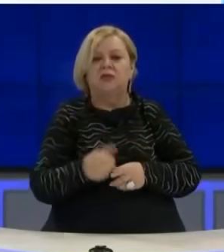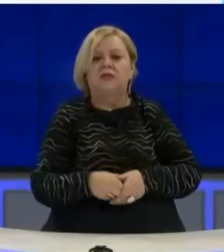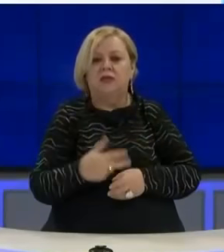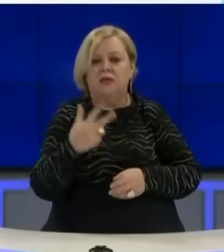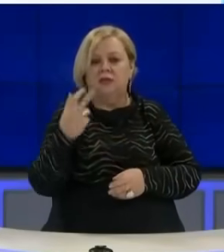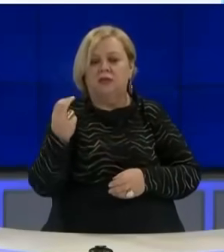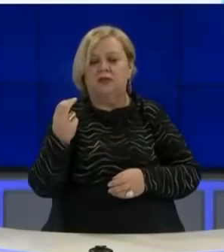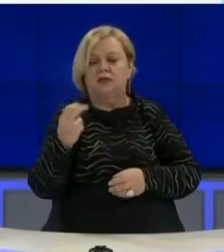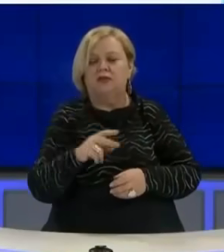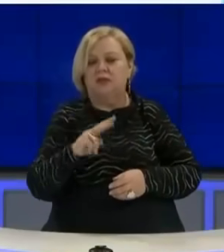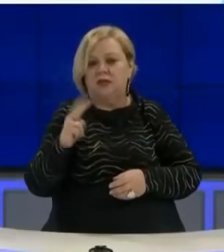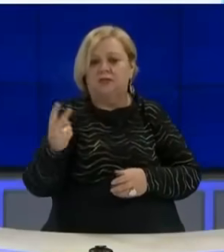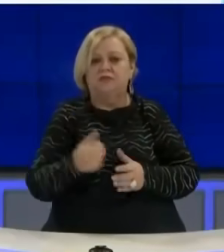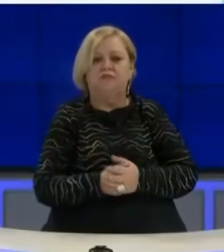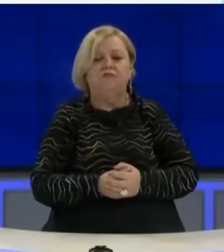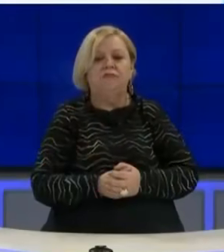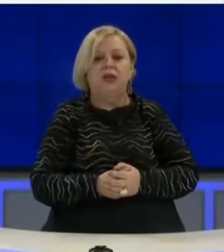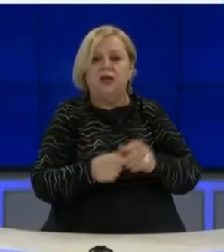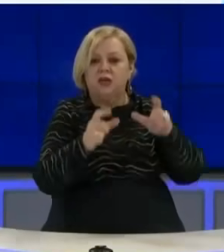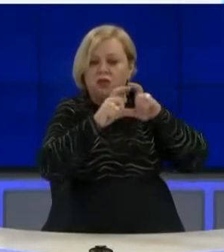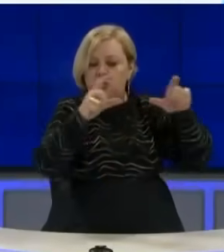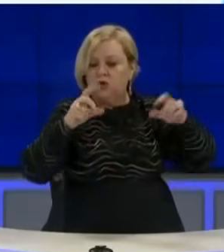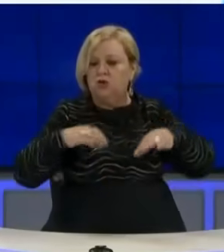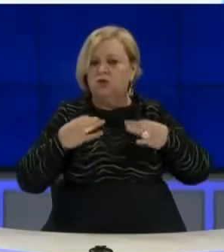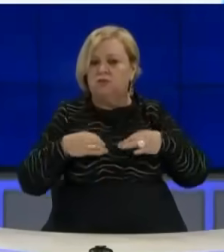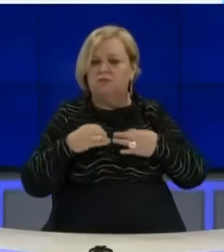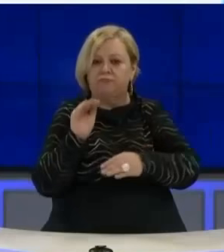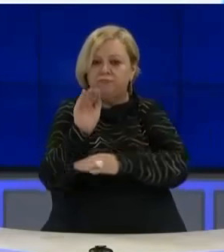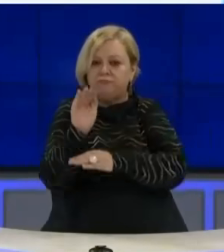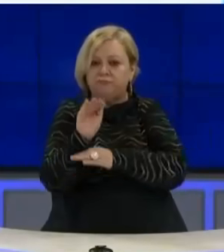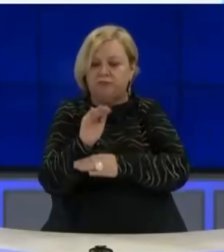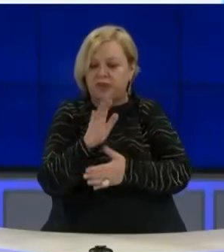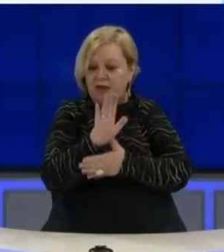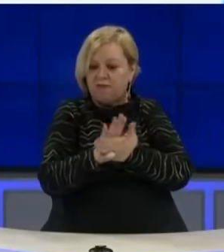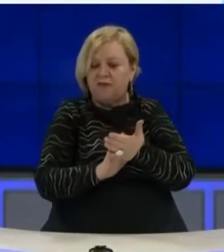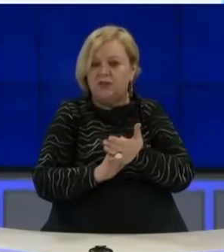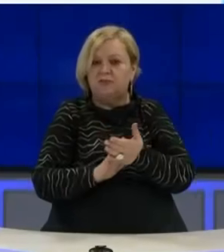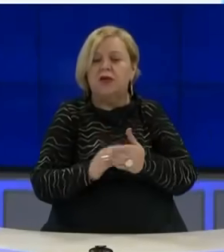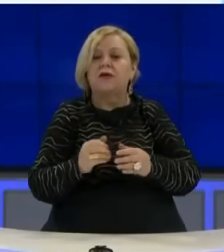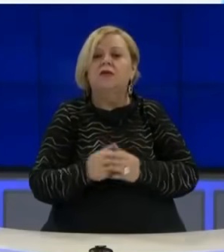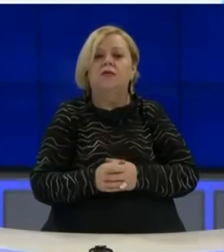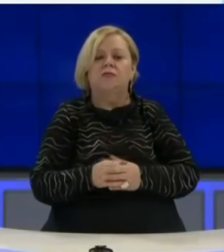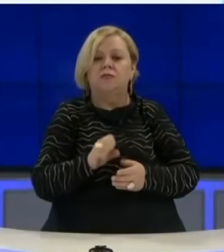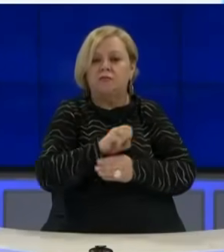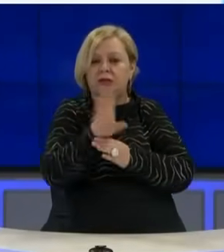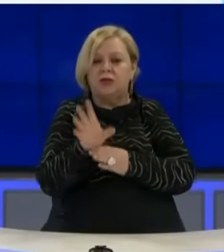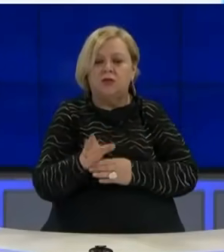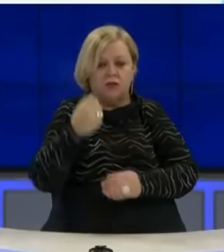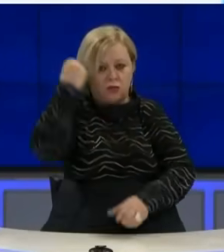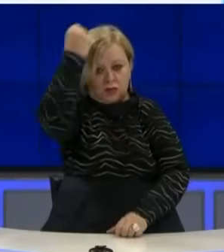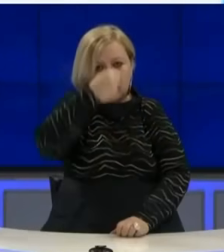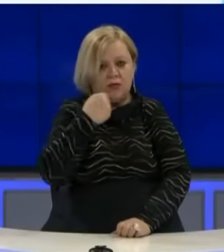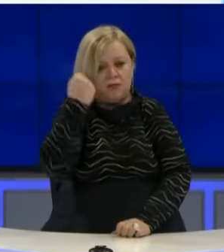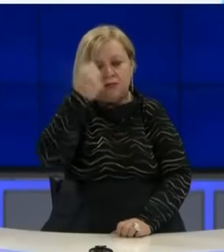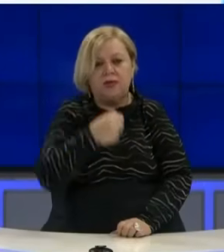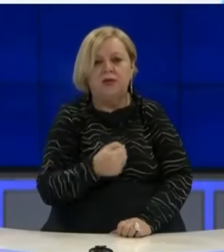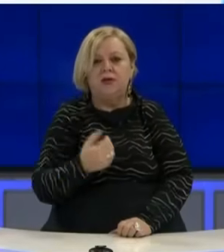tjerë. Instituti Kombëtar i Shëndetësisë Publike ka njoftuar se nga fillimi i pandemisë në Kosovë janë regjistruar